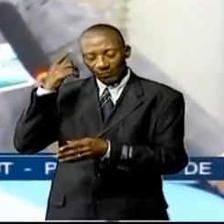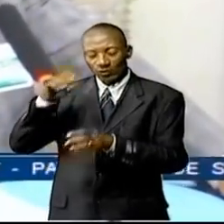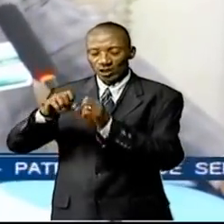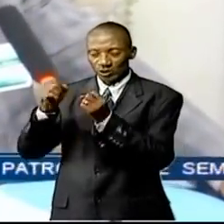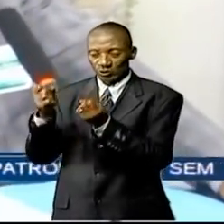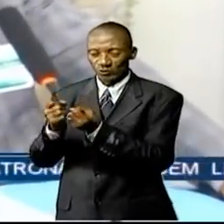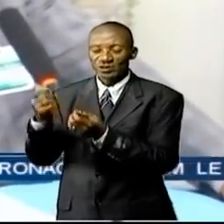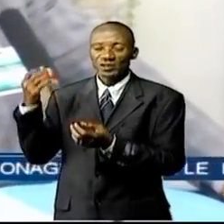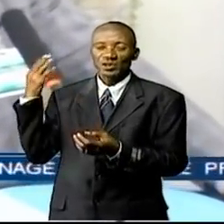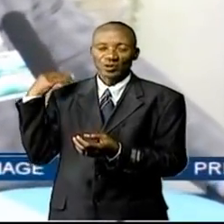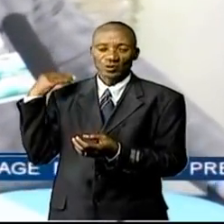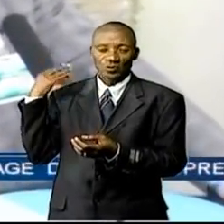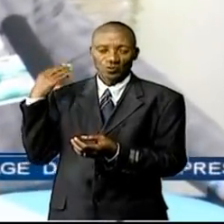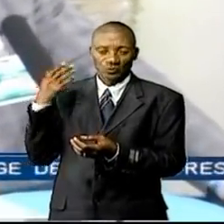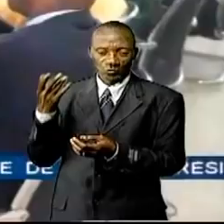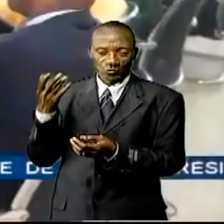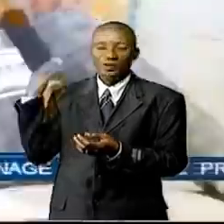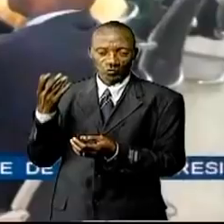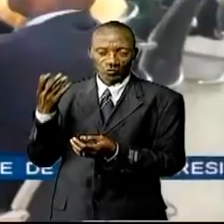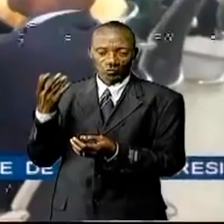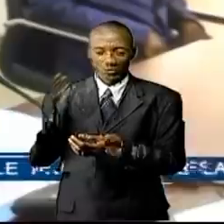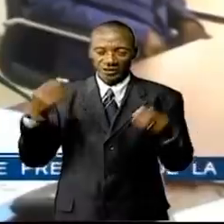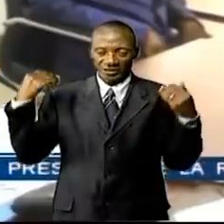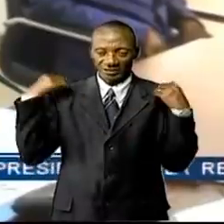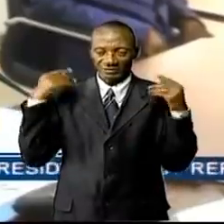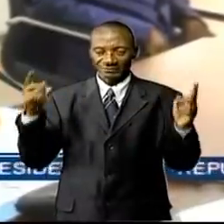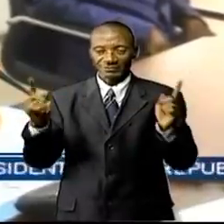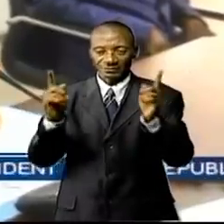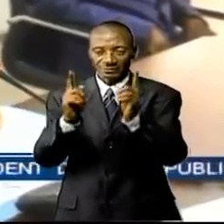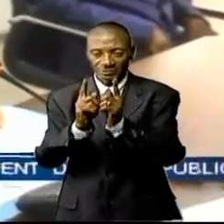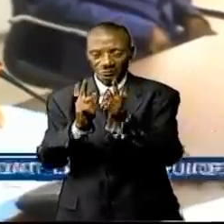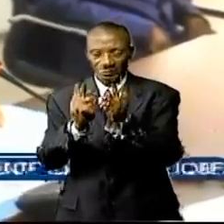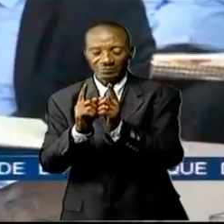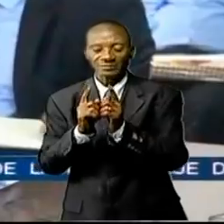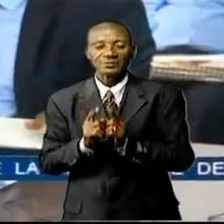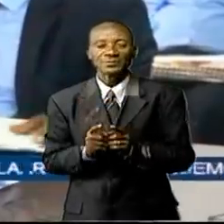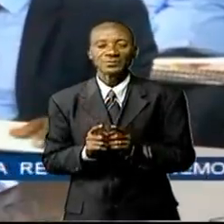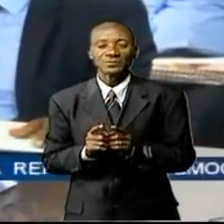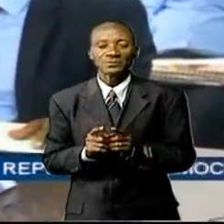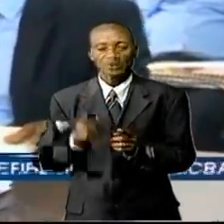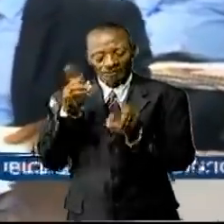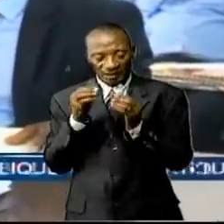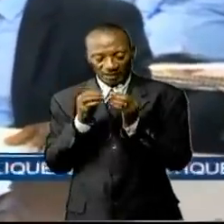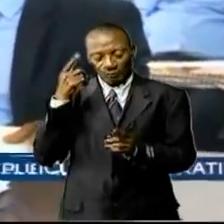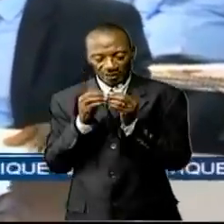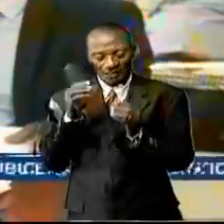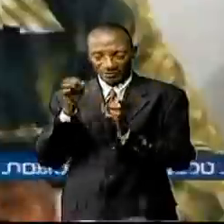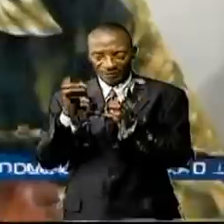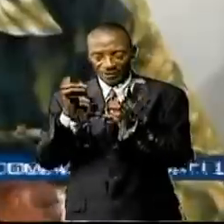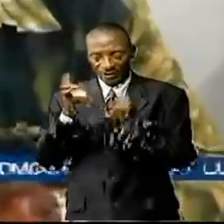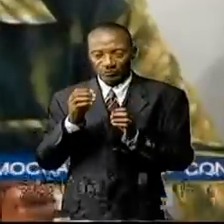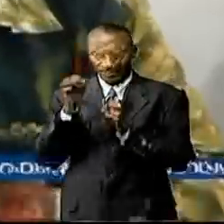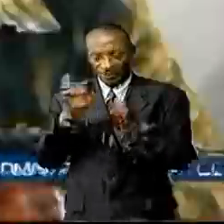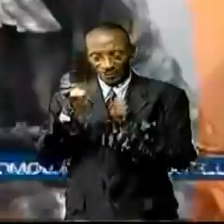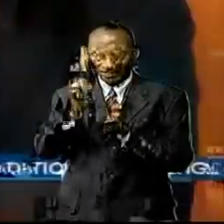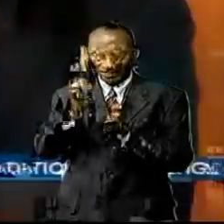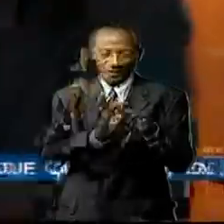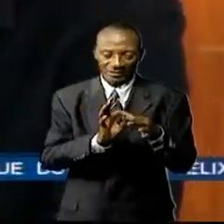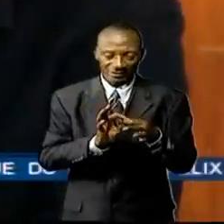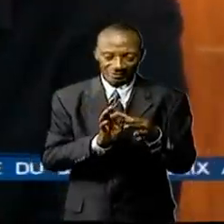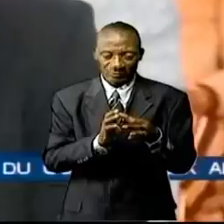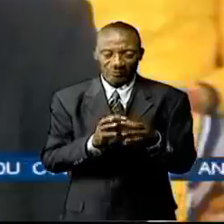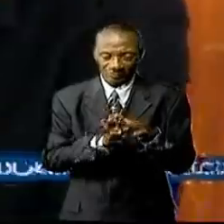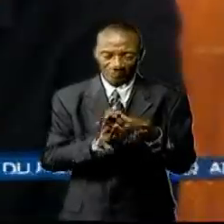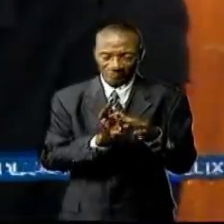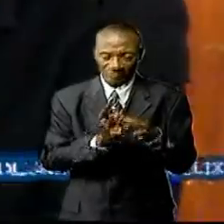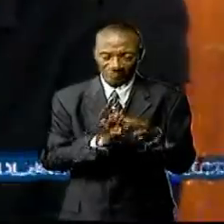Clément Moubiaï Kachama, ont choisi de se rencontrer pour cette séance d'évaluation partenariale. Ils étaient entourés des